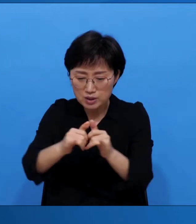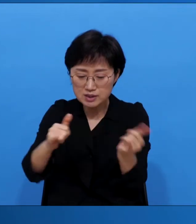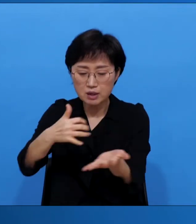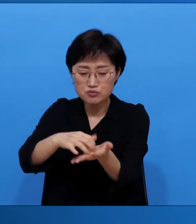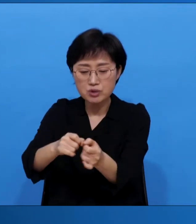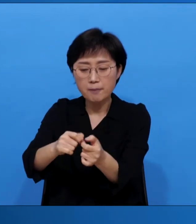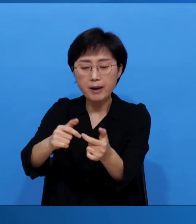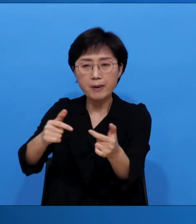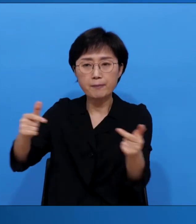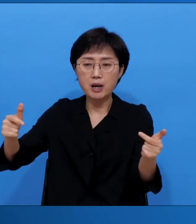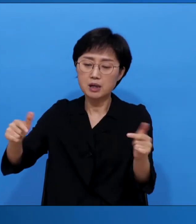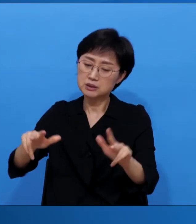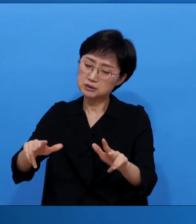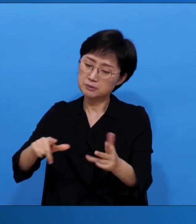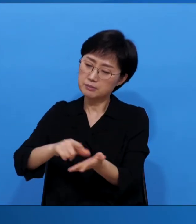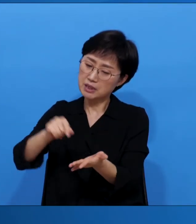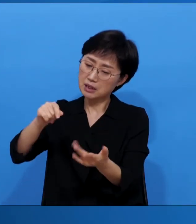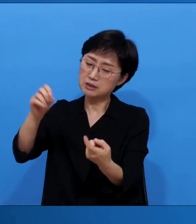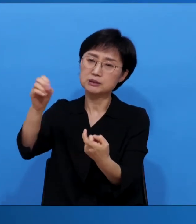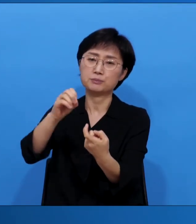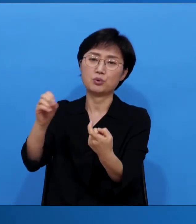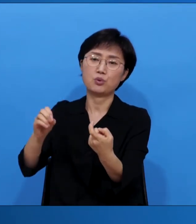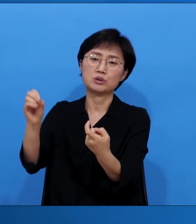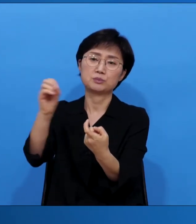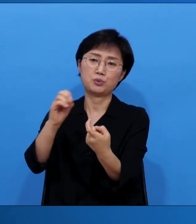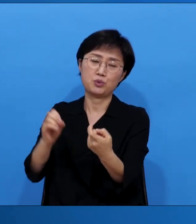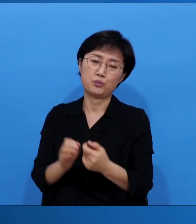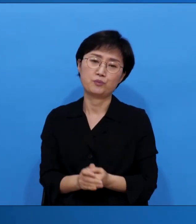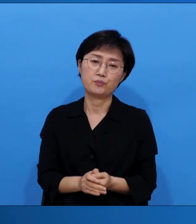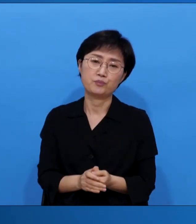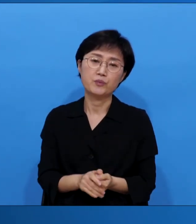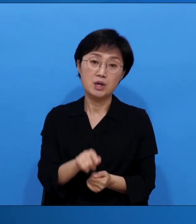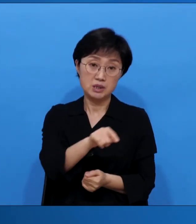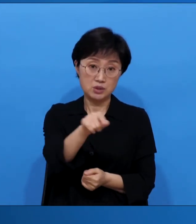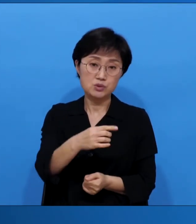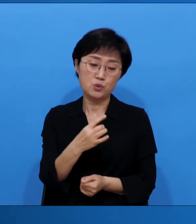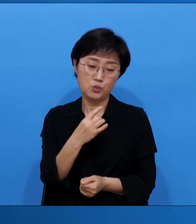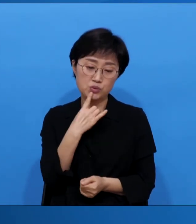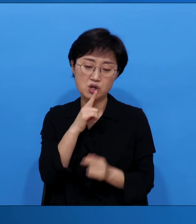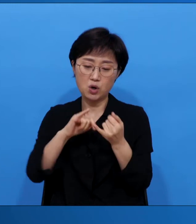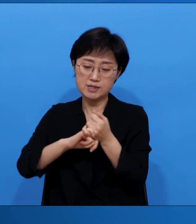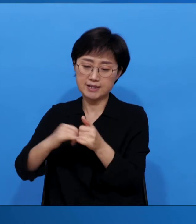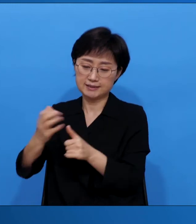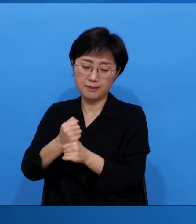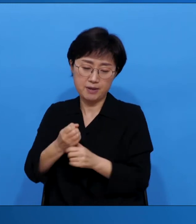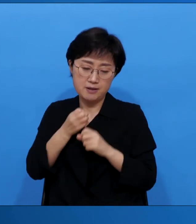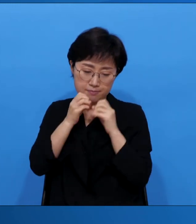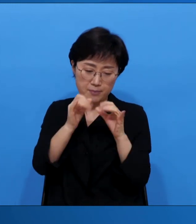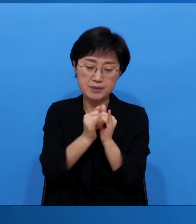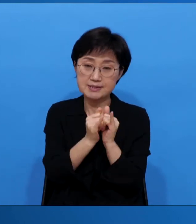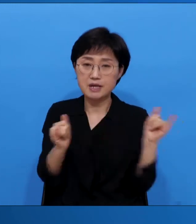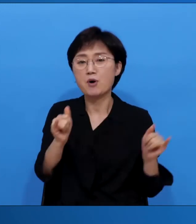10% 이상이 이슬람 신자입니다. 이 현장에 오직 언약을 전달하시는 선교사님이